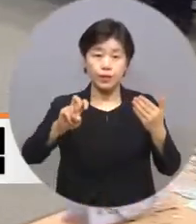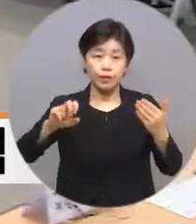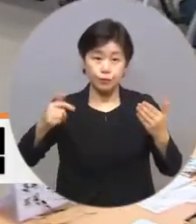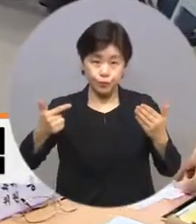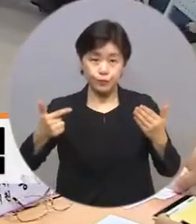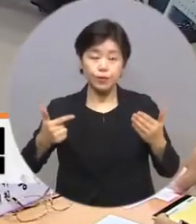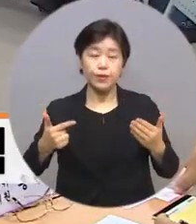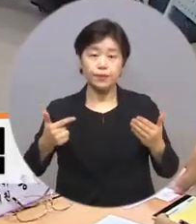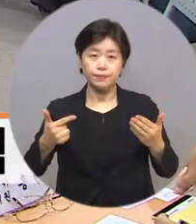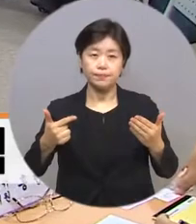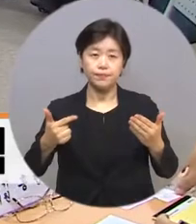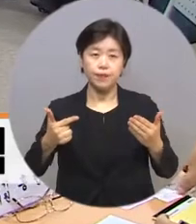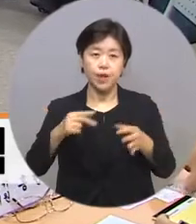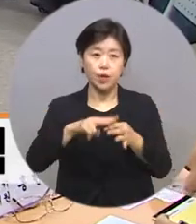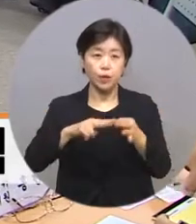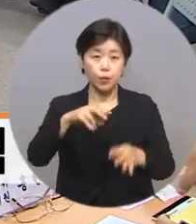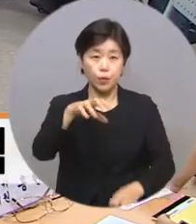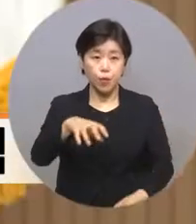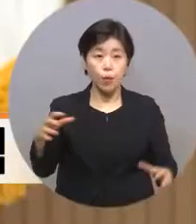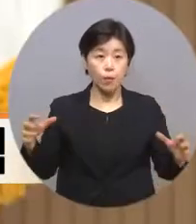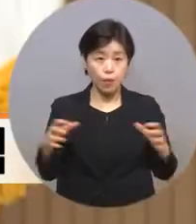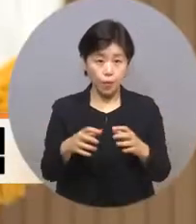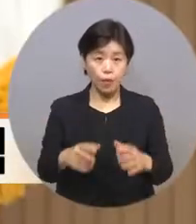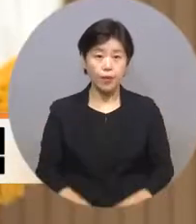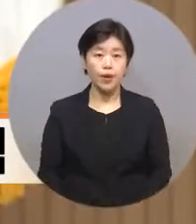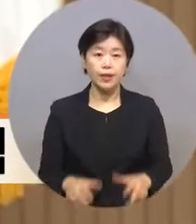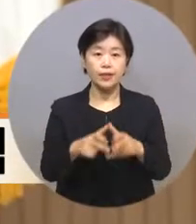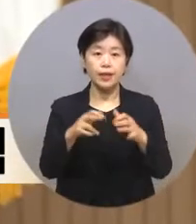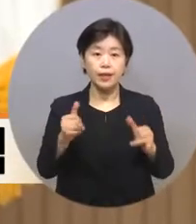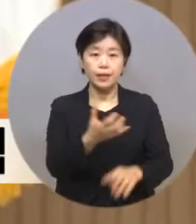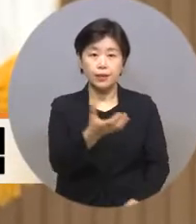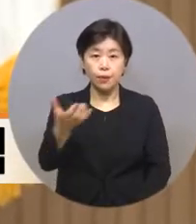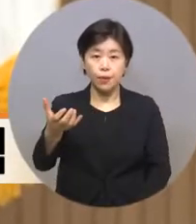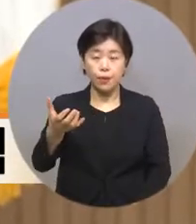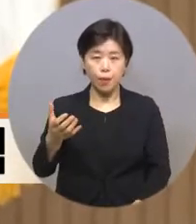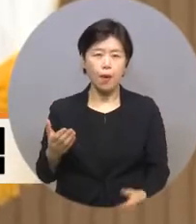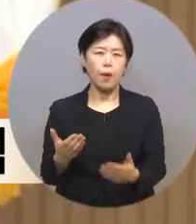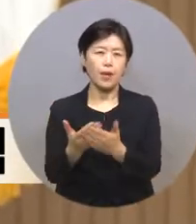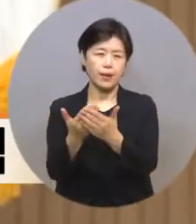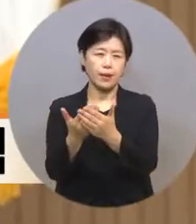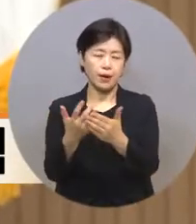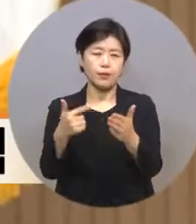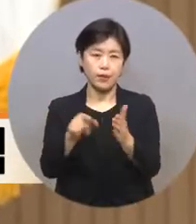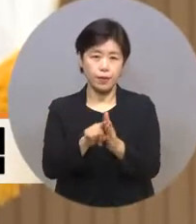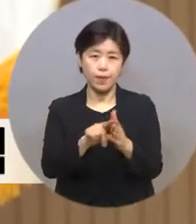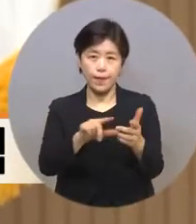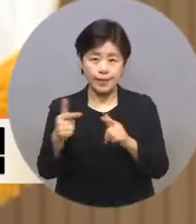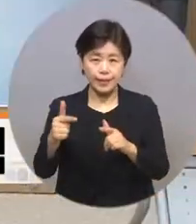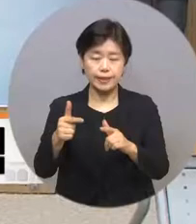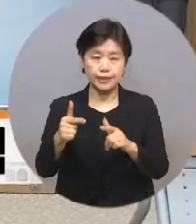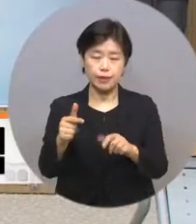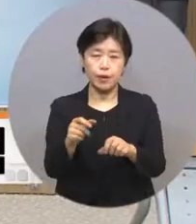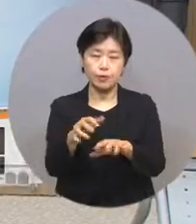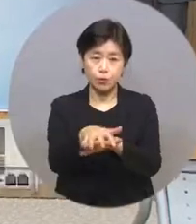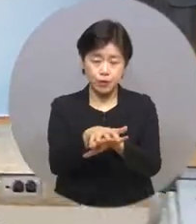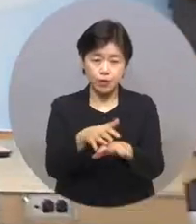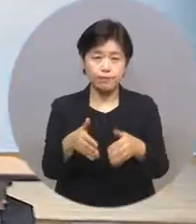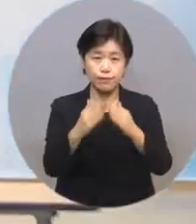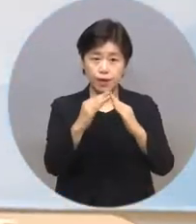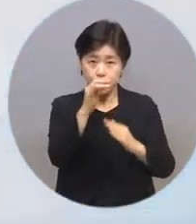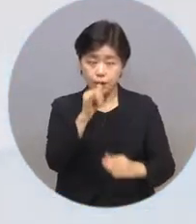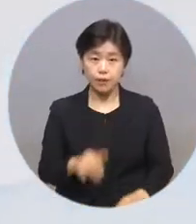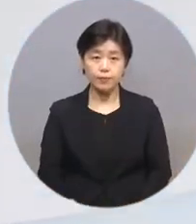국민통합위원회는 여의도 이름 센터 노리홀에서 장애인 이동 편의 증진 특별위원회 출범식을 열었습니다 현